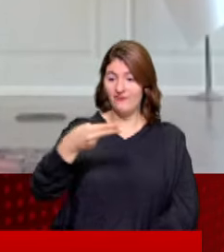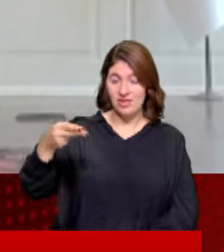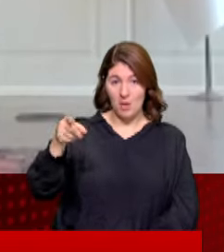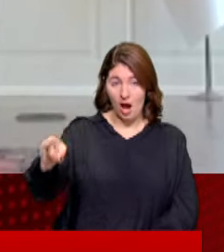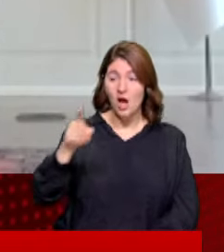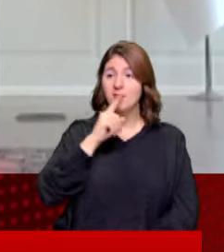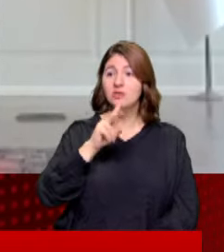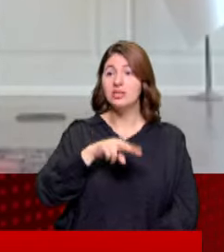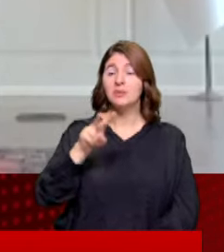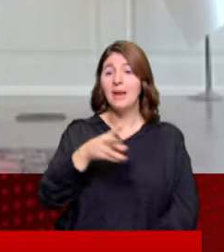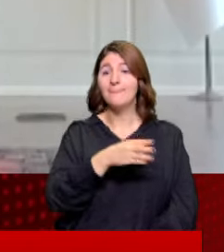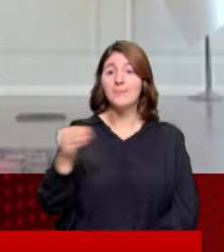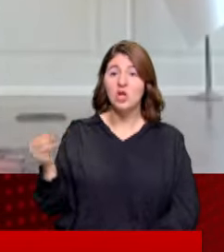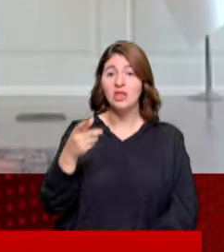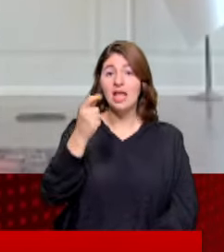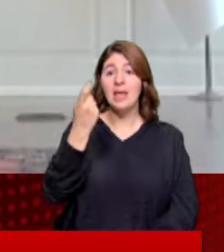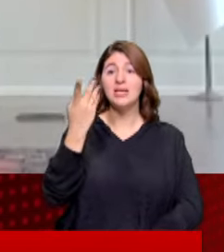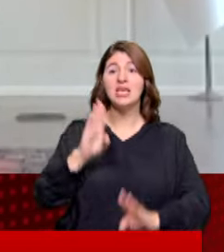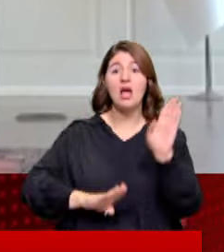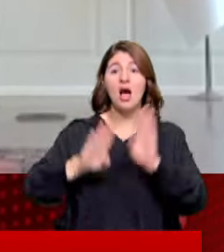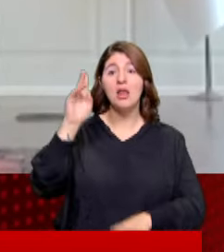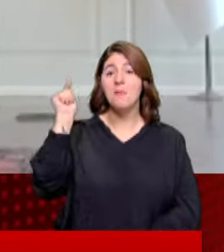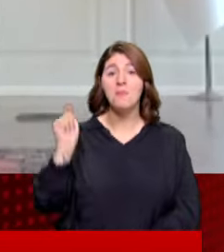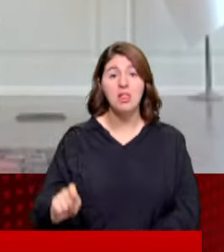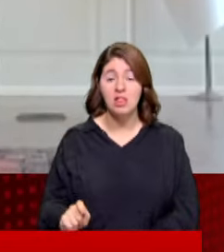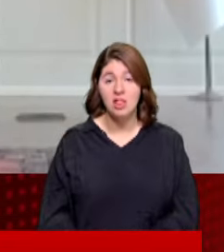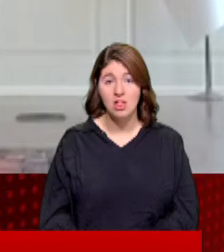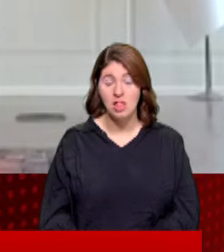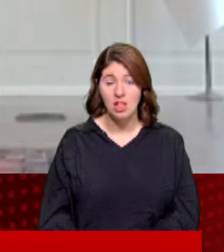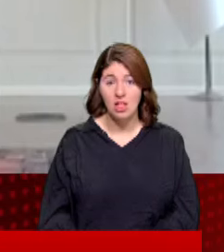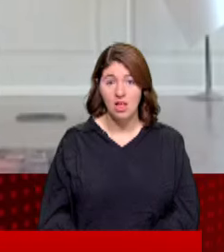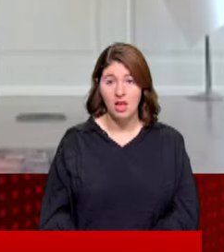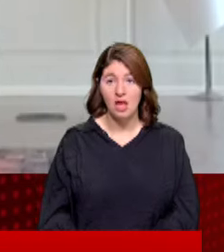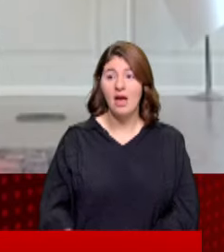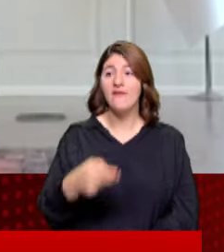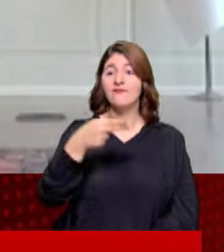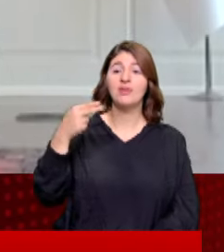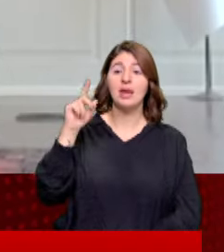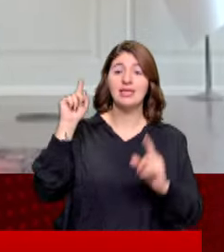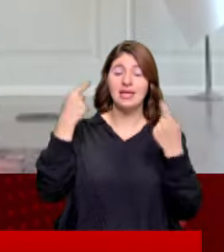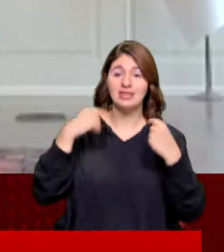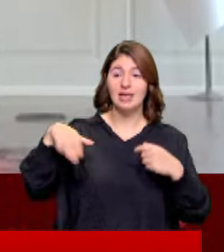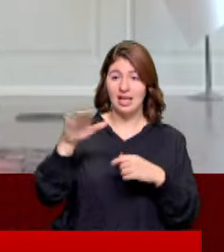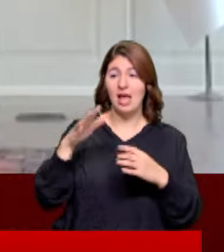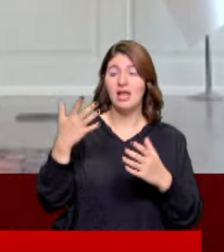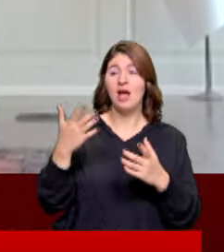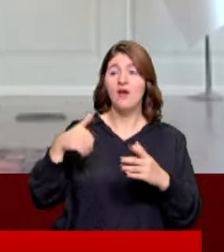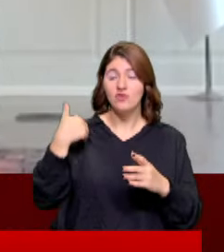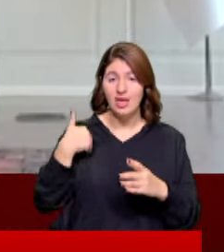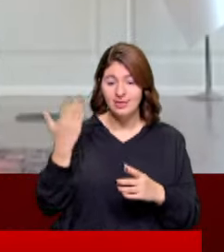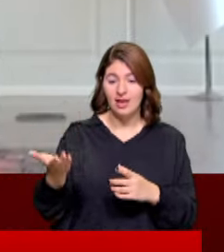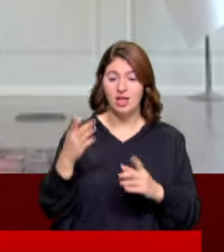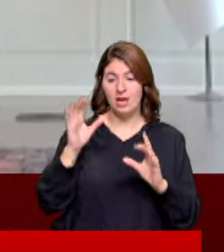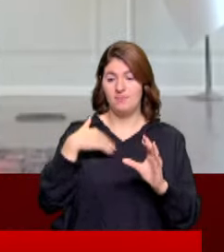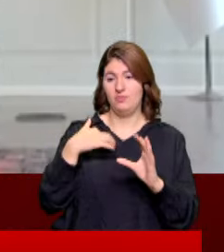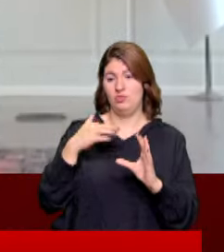122 milyon liralık bir ihale yapılmış. firma yetkililerine, ilgililerine, avukatlarına